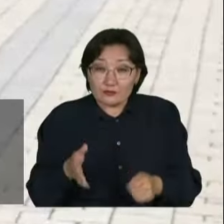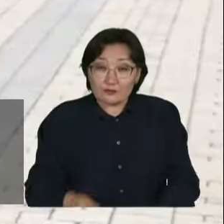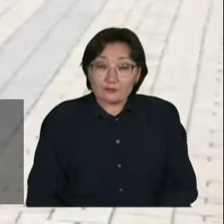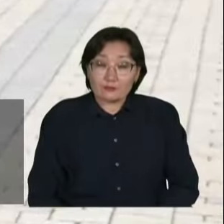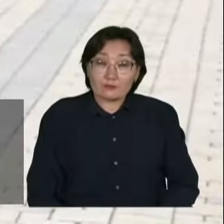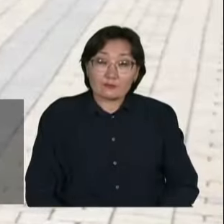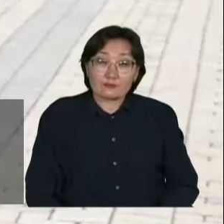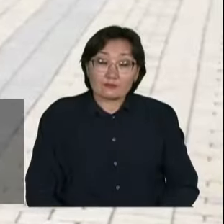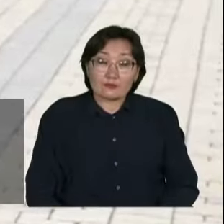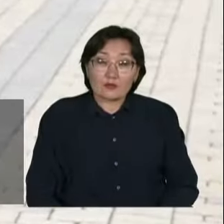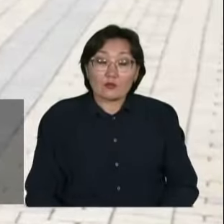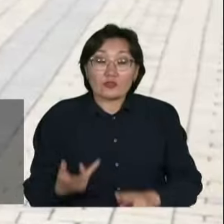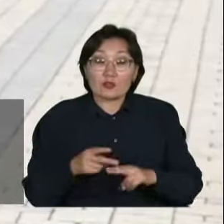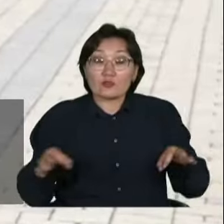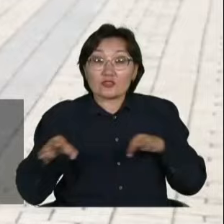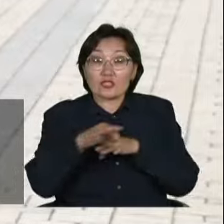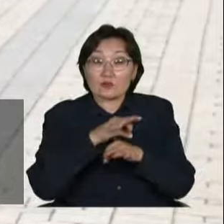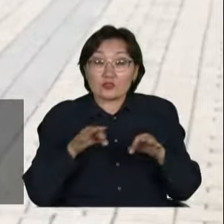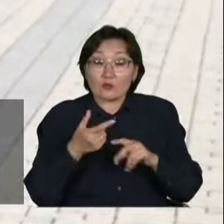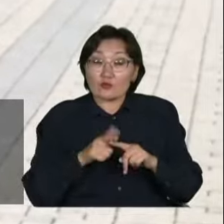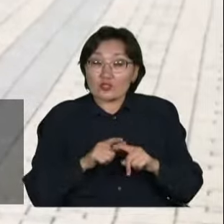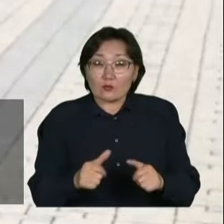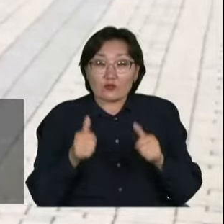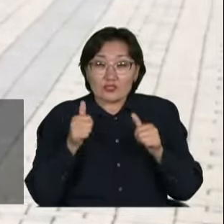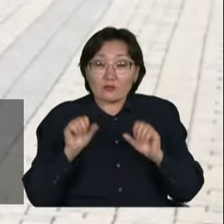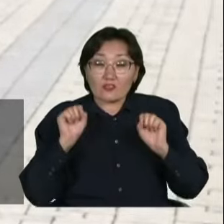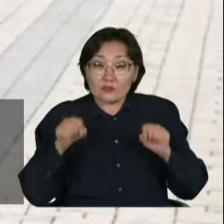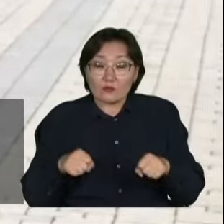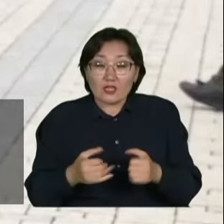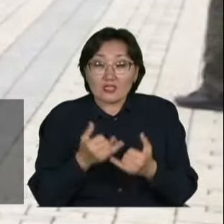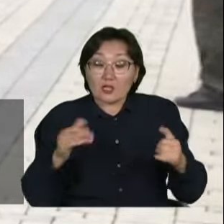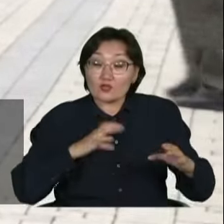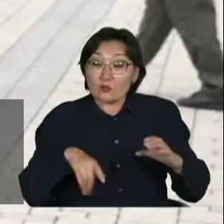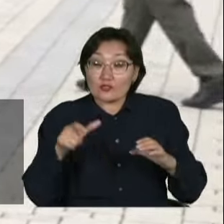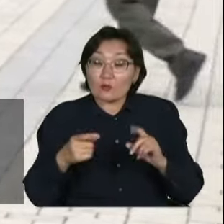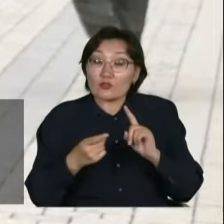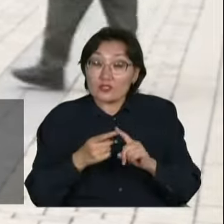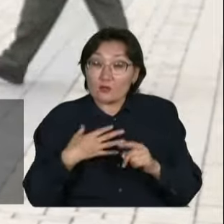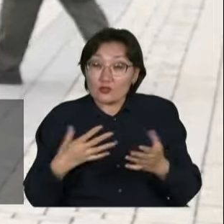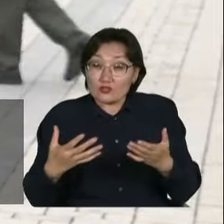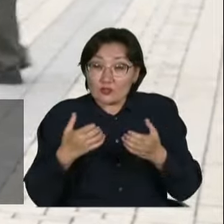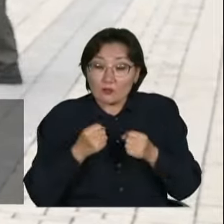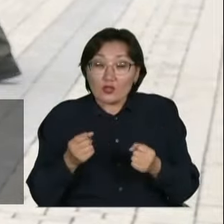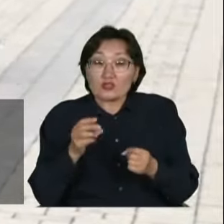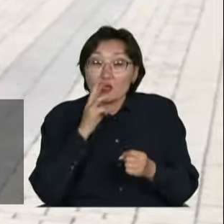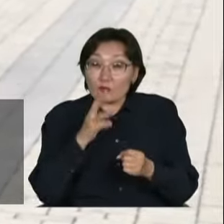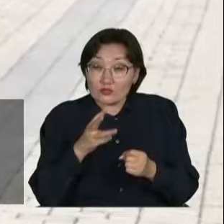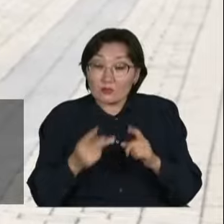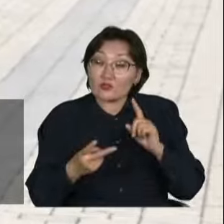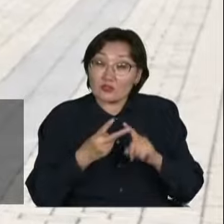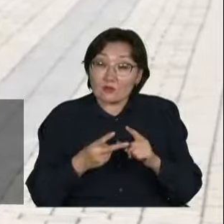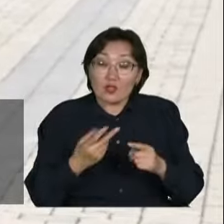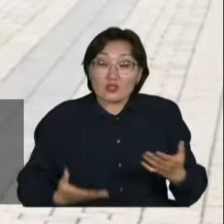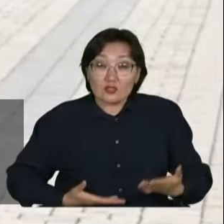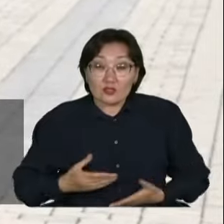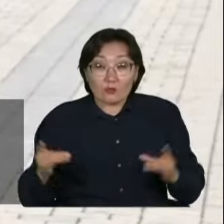сознания. Проект «Жасыл-Ель» – очень хорошая возможность для студентов. Во-первых, мы получаем заработную плату. Во-вторых,